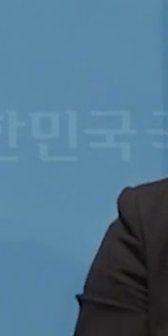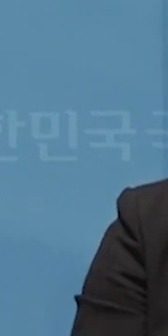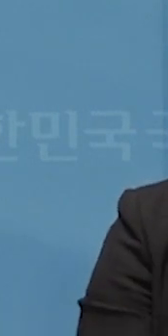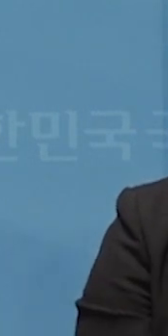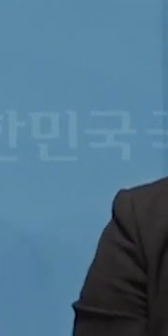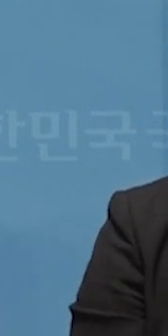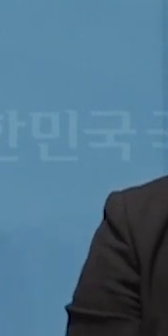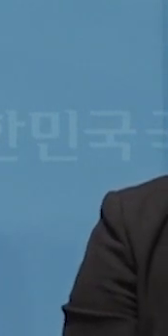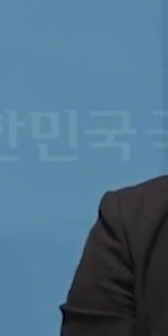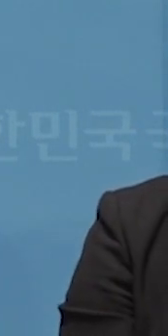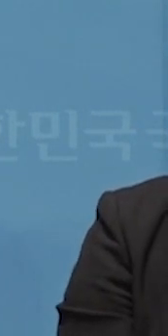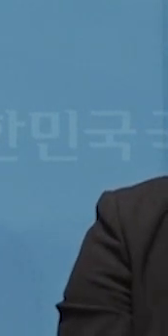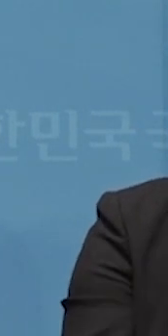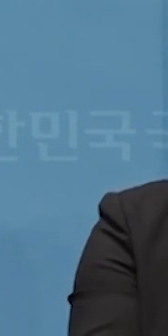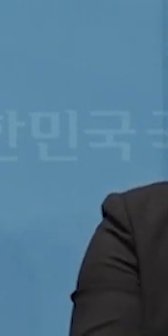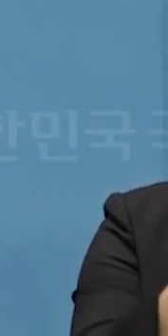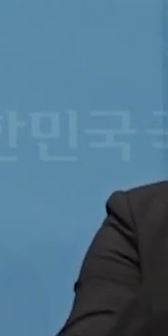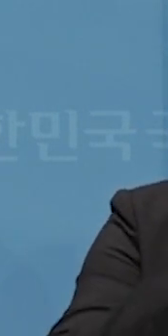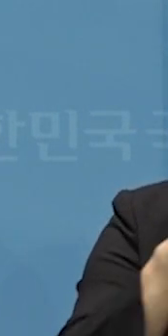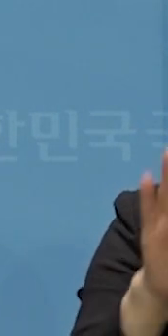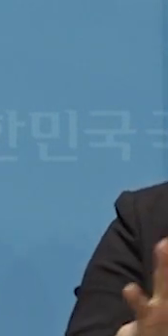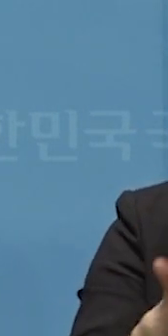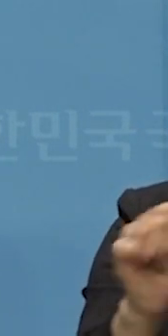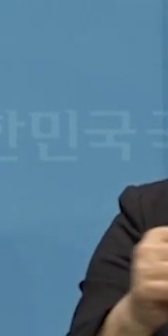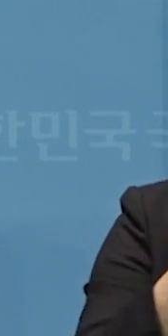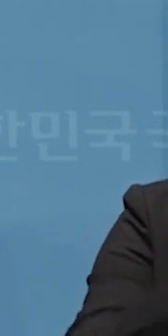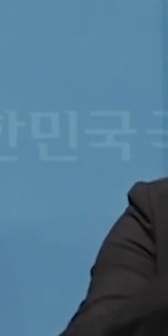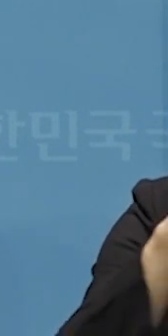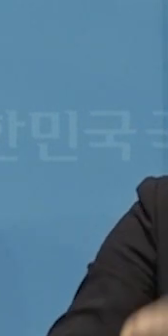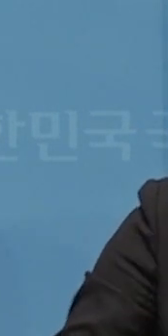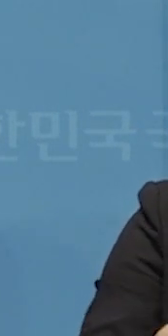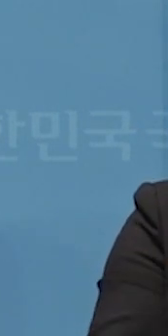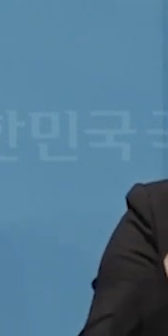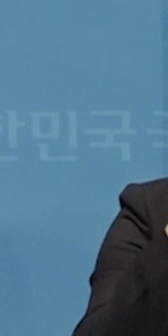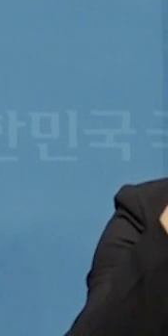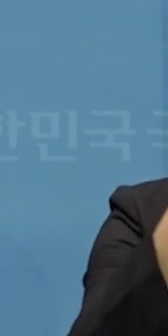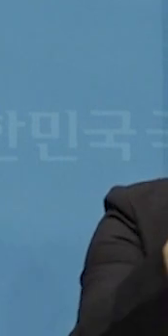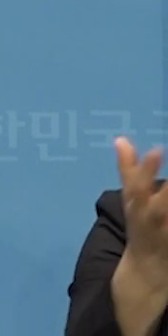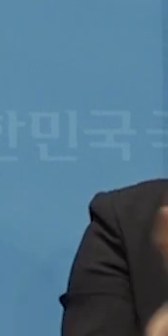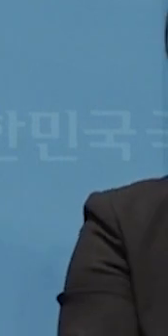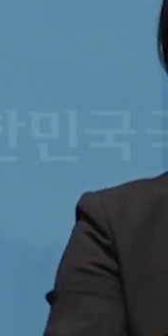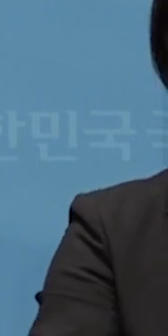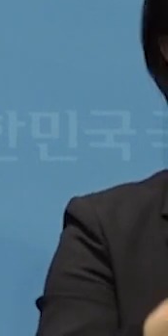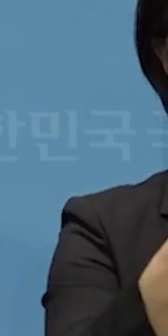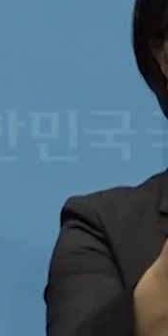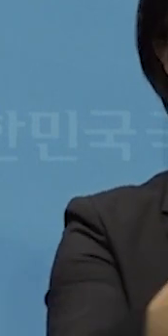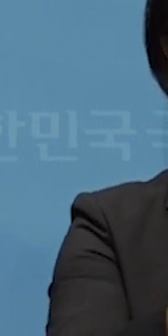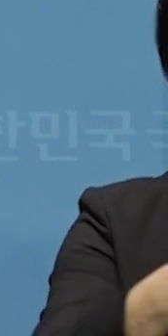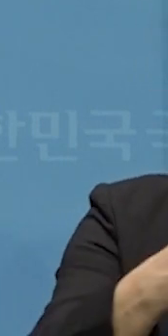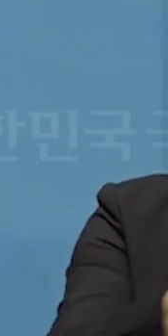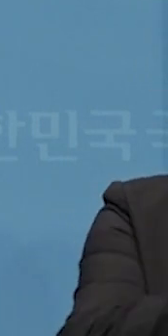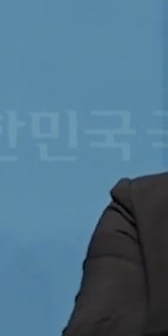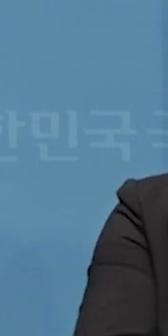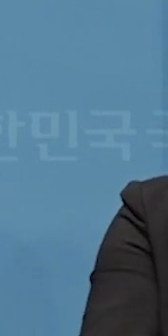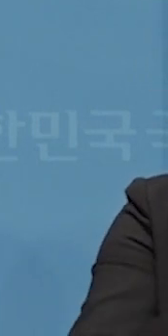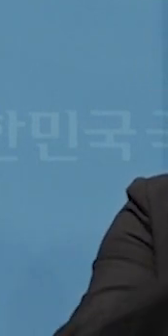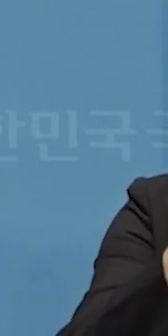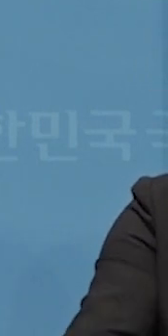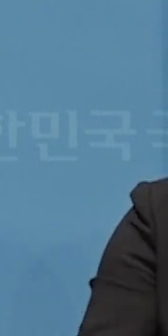때입니다 그래서 저는 오늘 국민의 힘을 탈당해 개혁신당 합류합니다 권에을